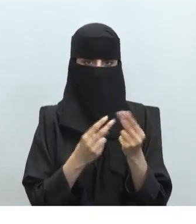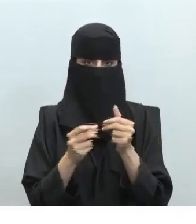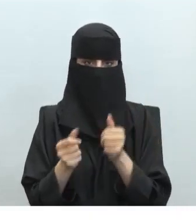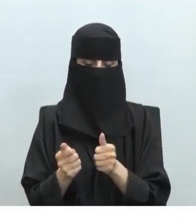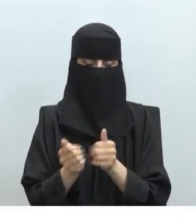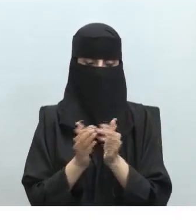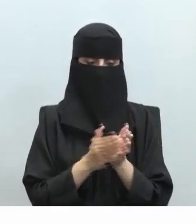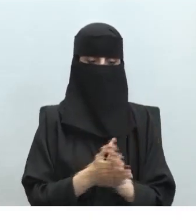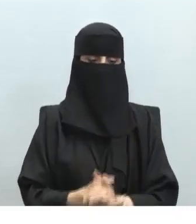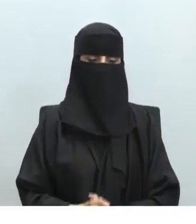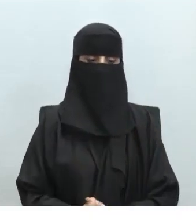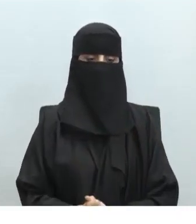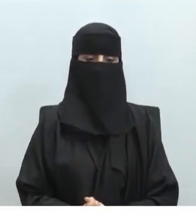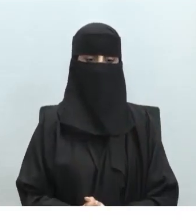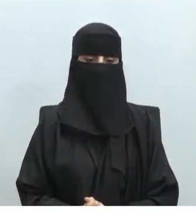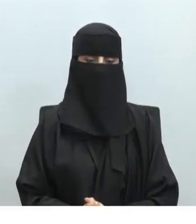المجموعه